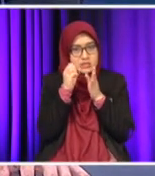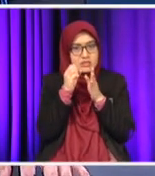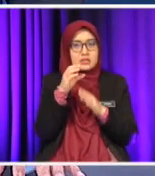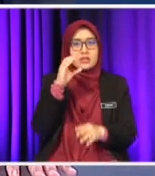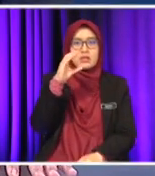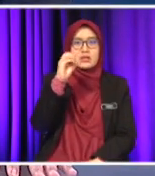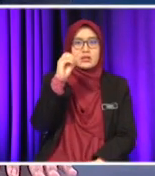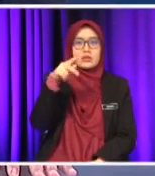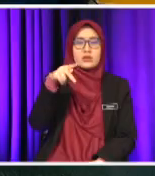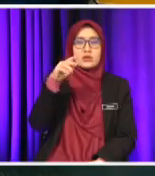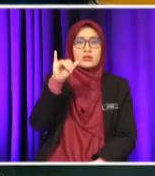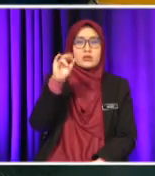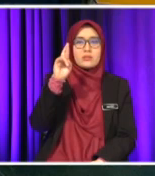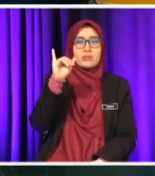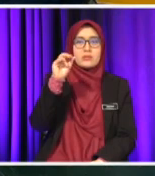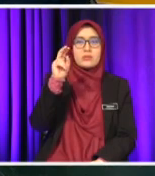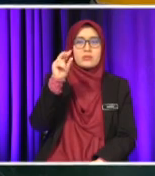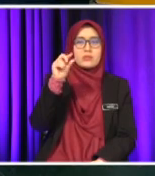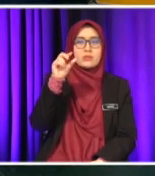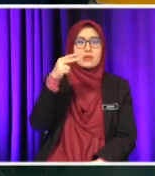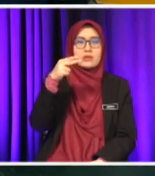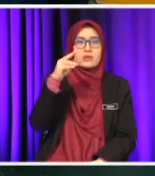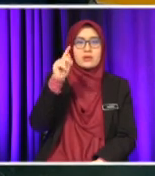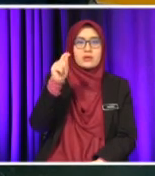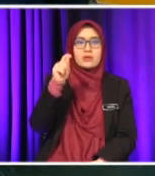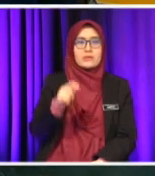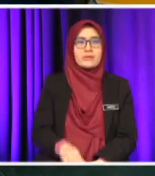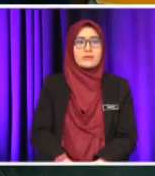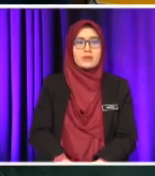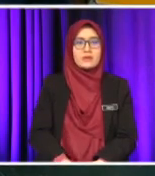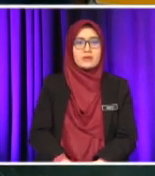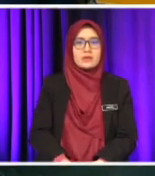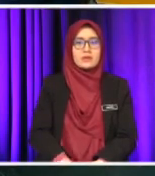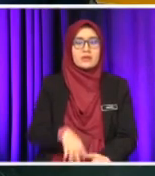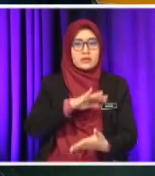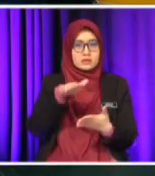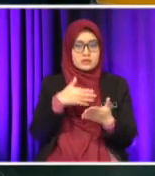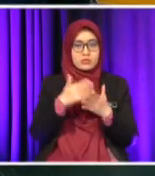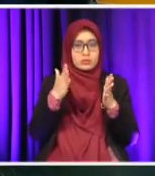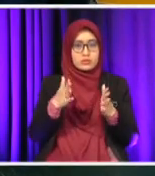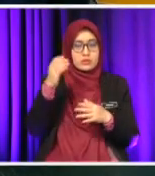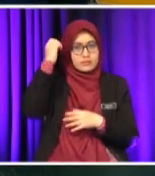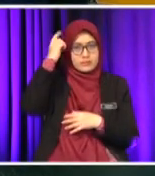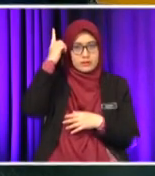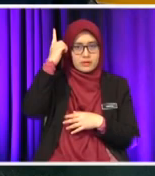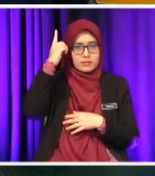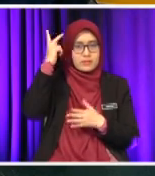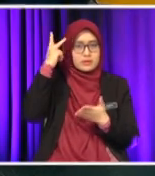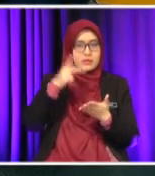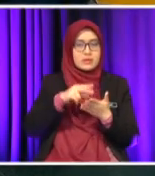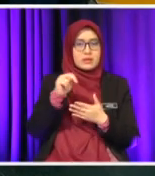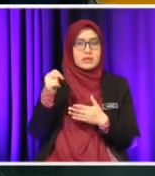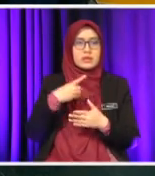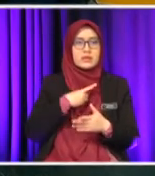paste lagi nampaknya kemampuannya paham tentang pengenalan diri produk sangat penting untuk kita